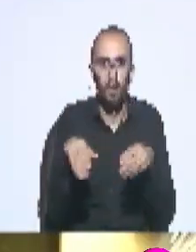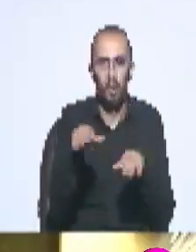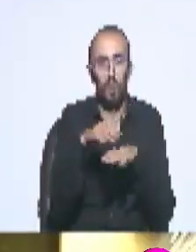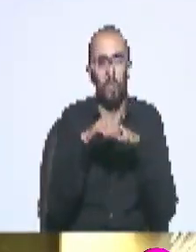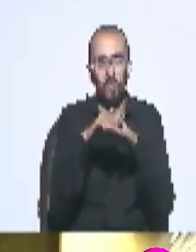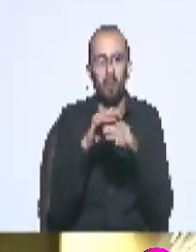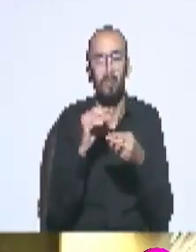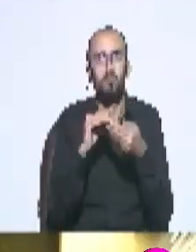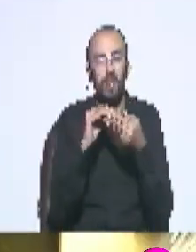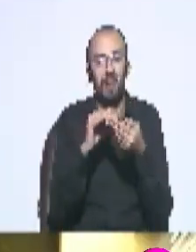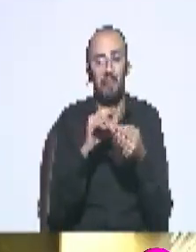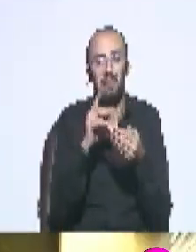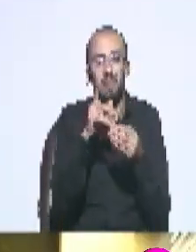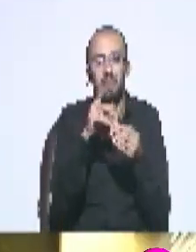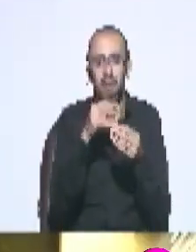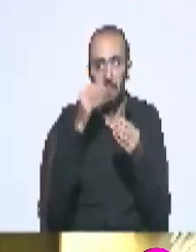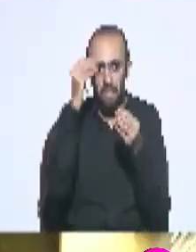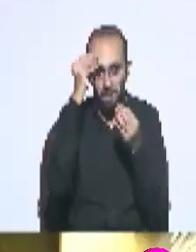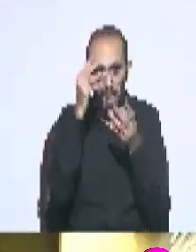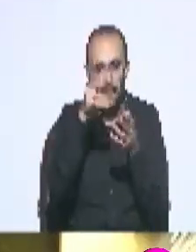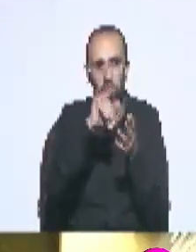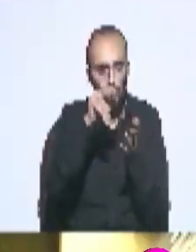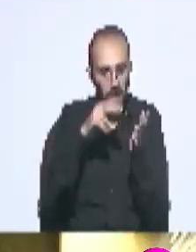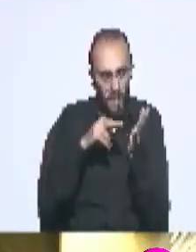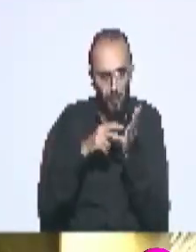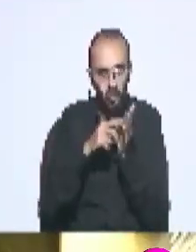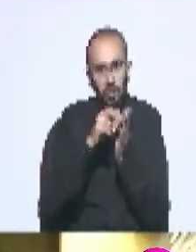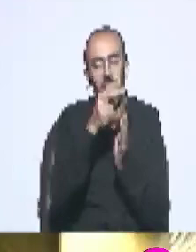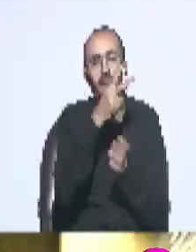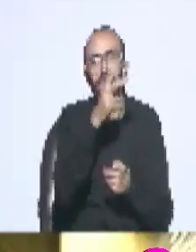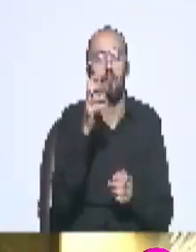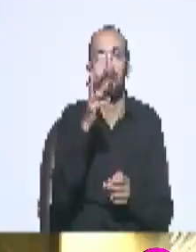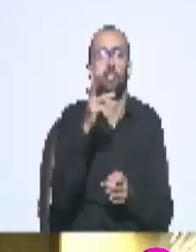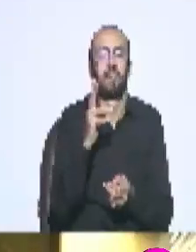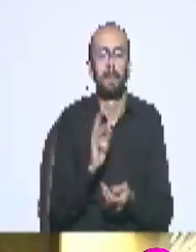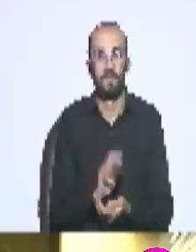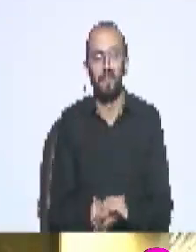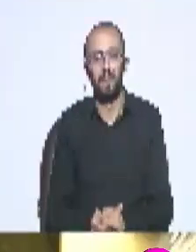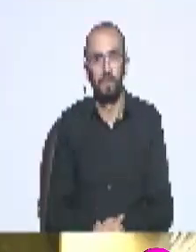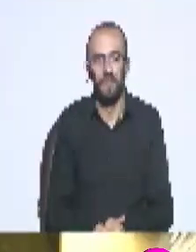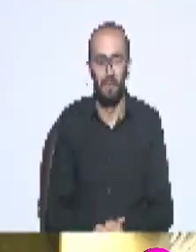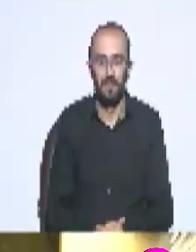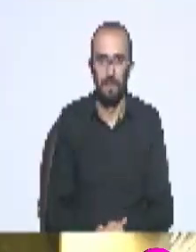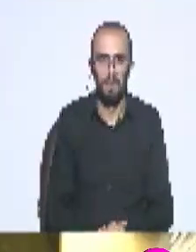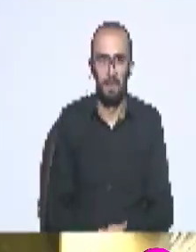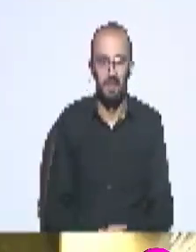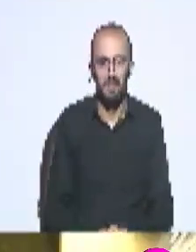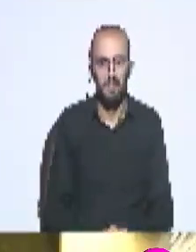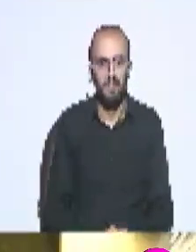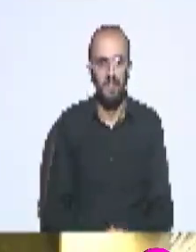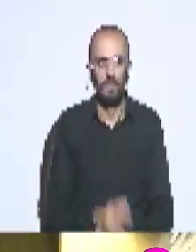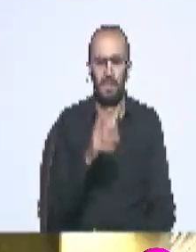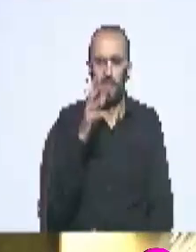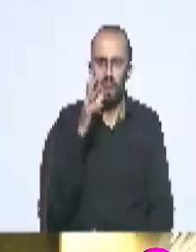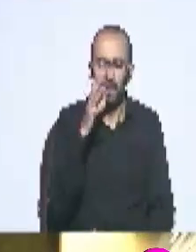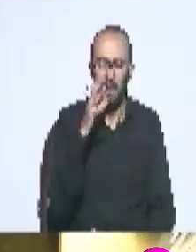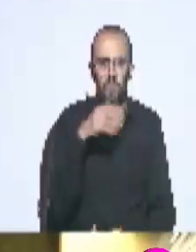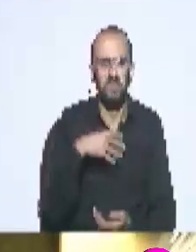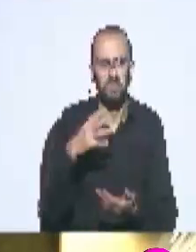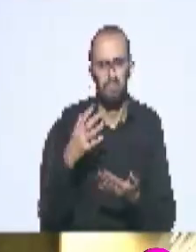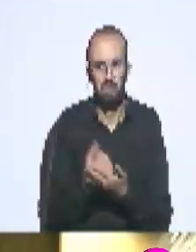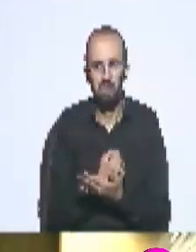ان هم يمشوا عليها في السنه الجديده كل واحد بيبقى جواه بقى امنيات كتير وجواه طموحات عايز يعملها او مش عارف